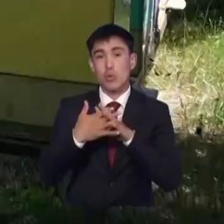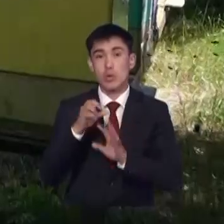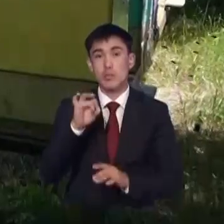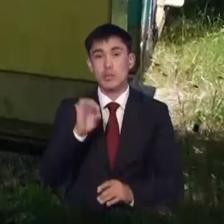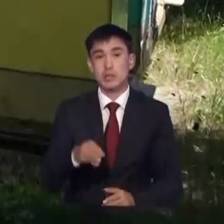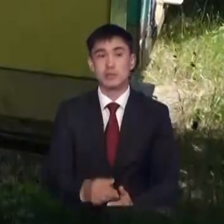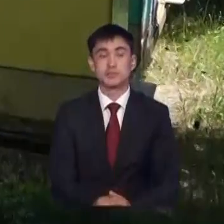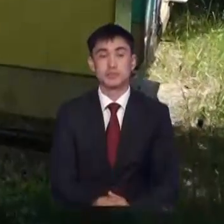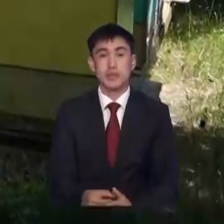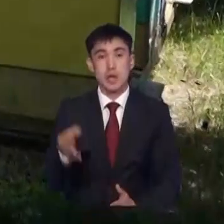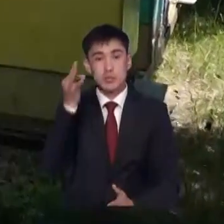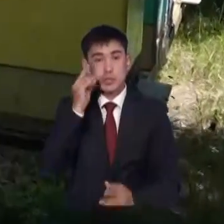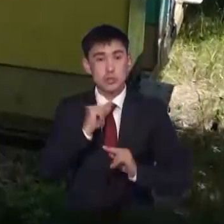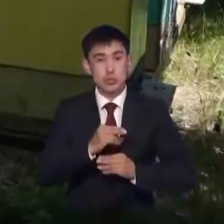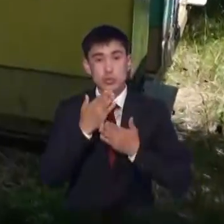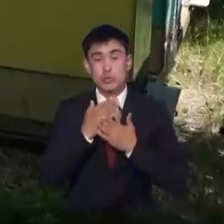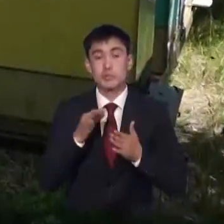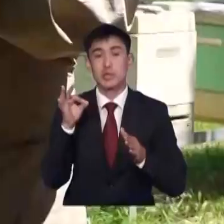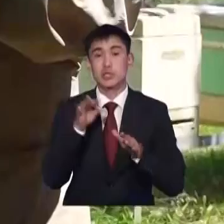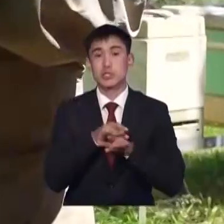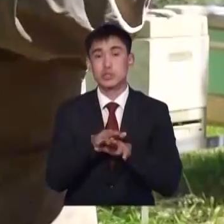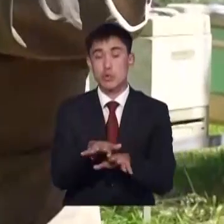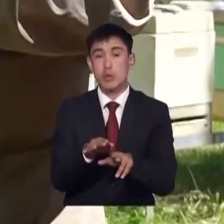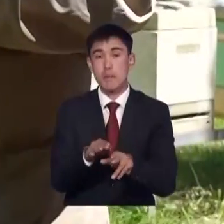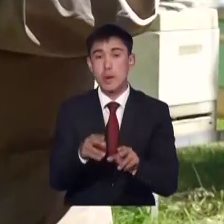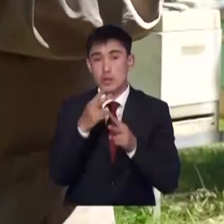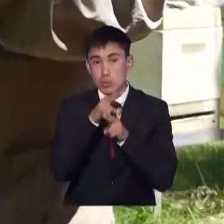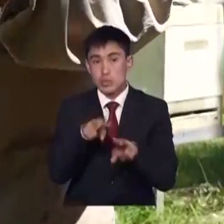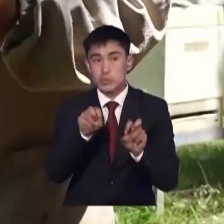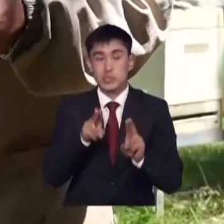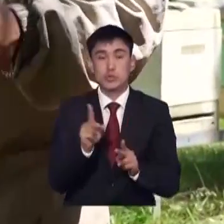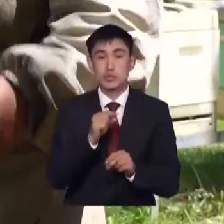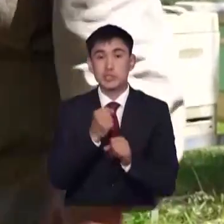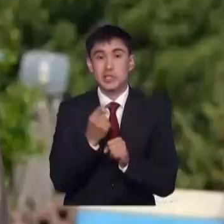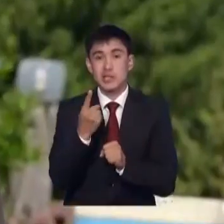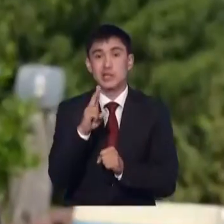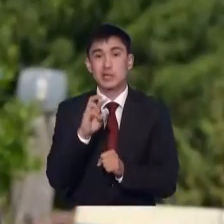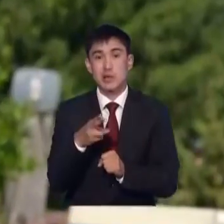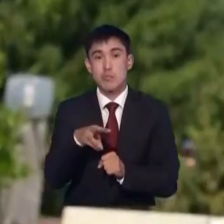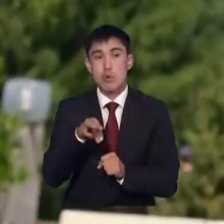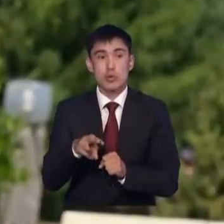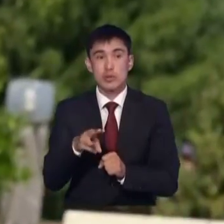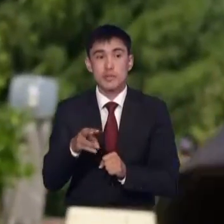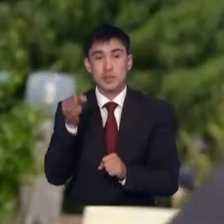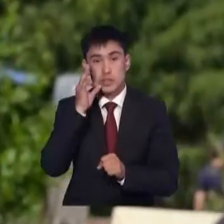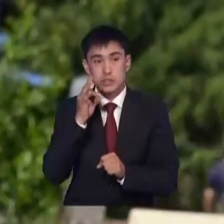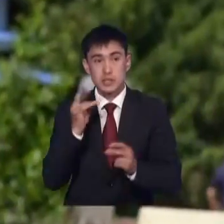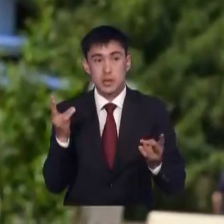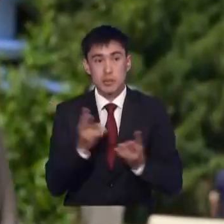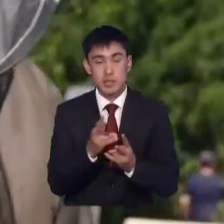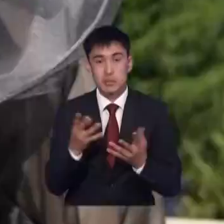Аната Одно из самых трудолюбивых насекомых по наблюдени специалистов чтобы сделать полосатой